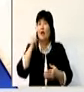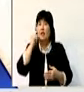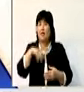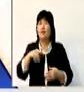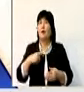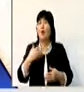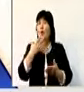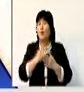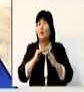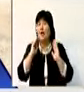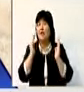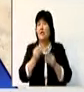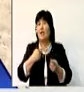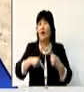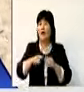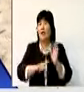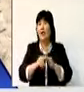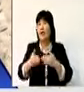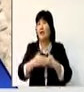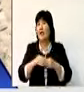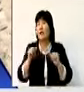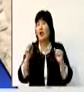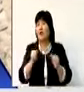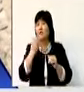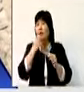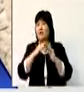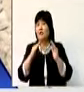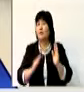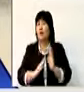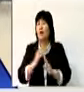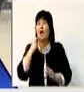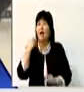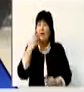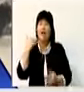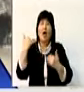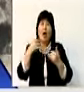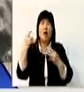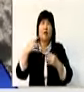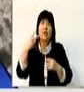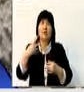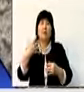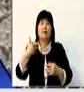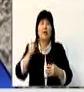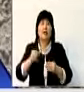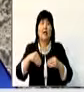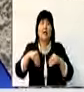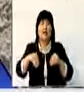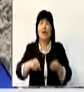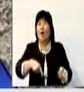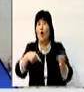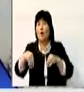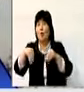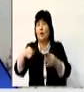биыл өз алдына жеке кәсібін бастады. Жақында ол қыс бойы жылыжайда баптаған қызанақ, қауын қарбызын 25 гектар алқапқа көшіріп алды. Бір